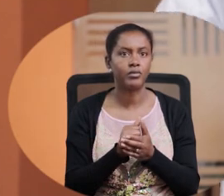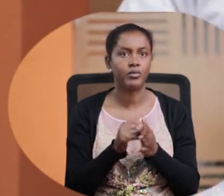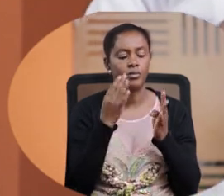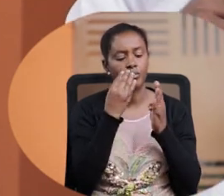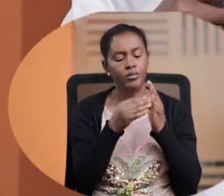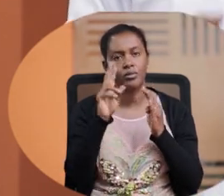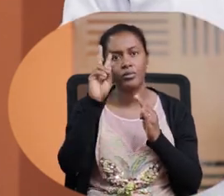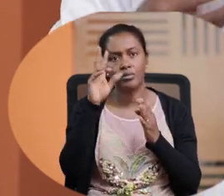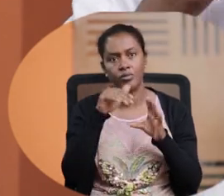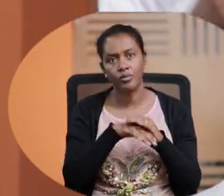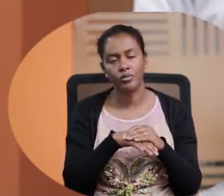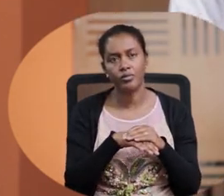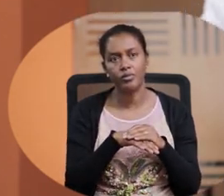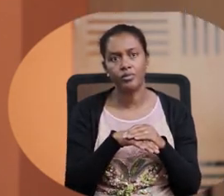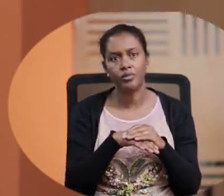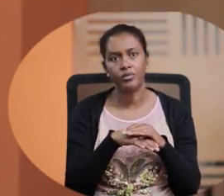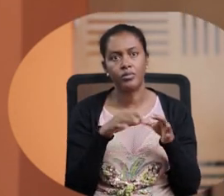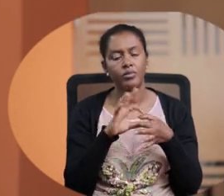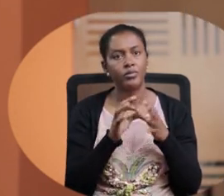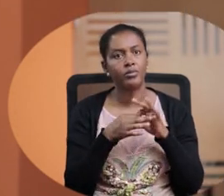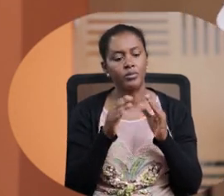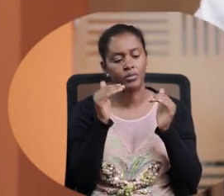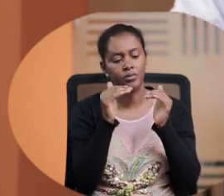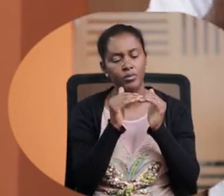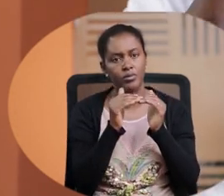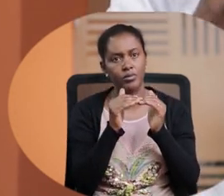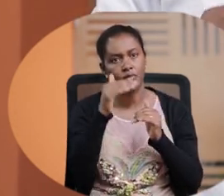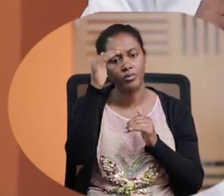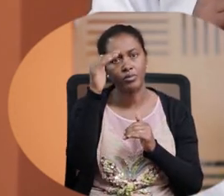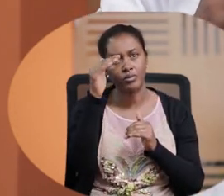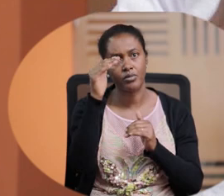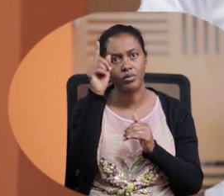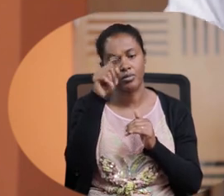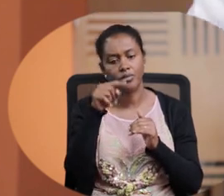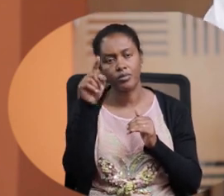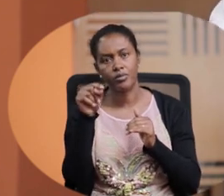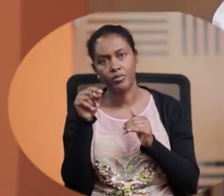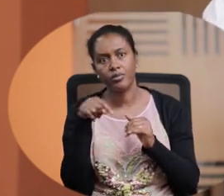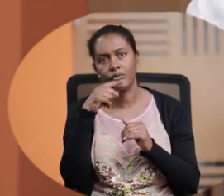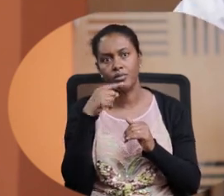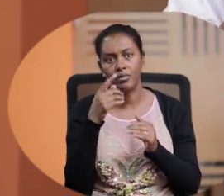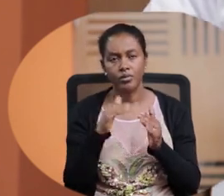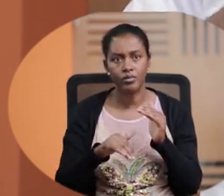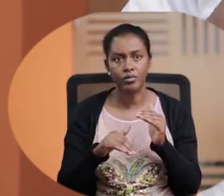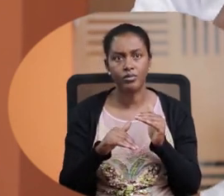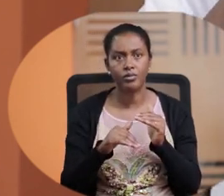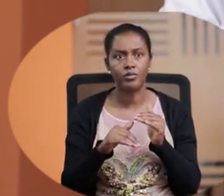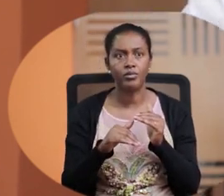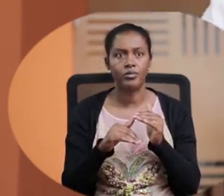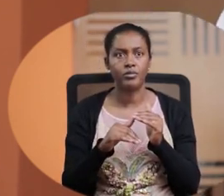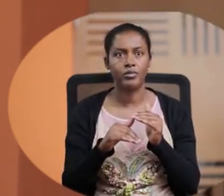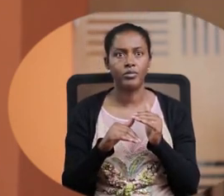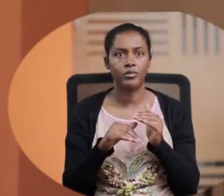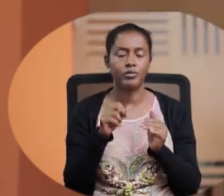2ffaa keessattiin himoota walqixaa fi walcaalmaa sararawaa. Kan jedhu jalattiin mata dureewwan gurguddoo ijoo